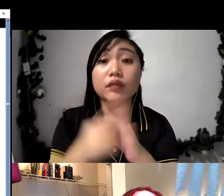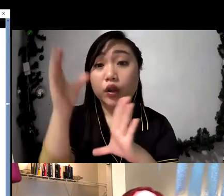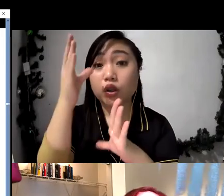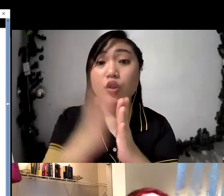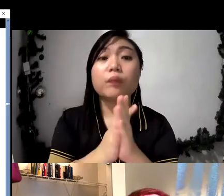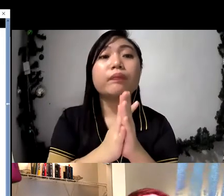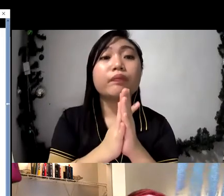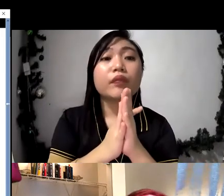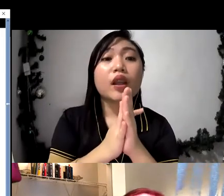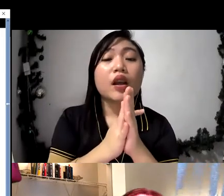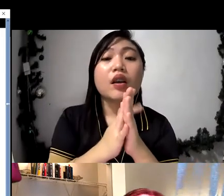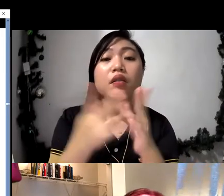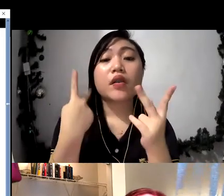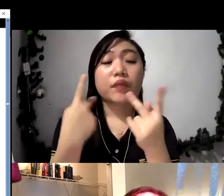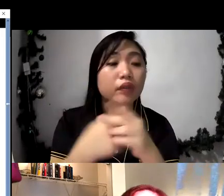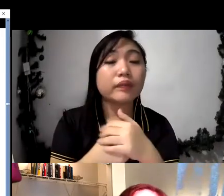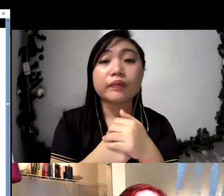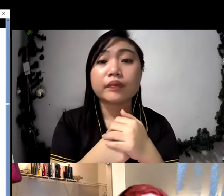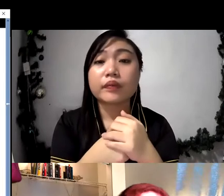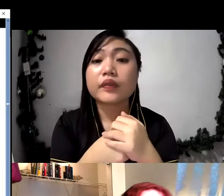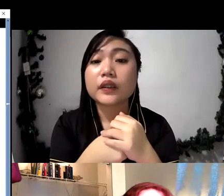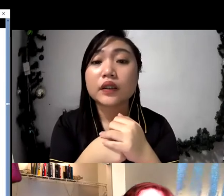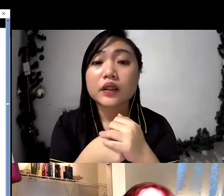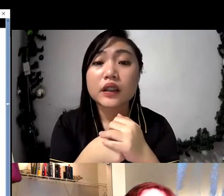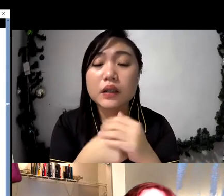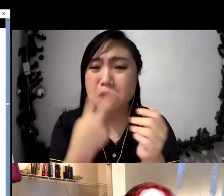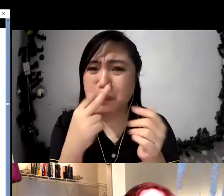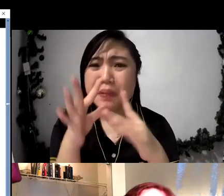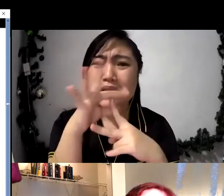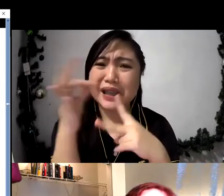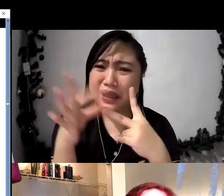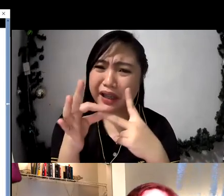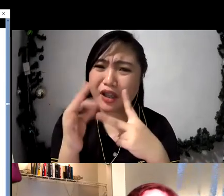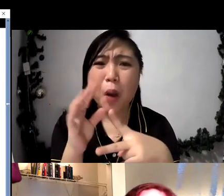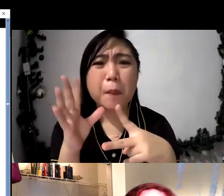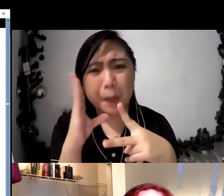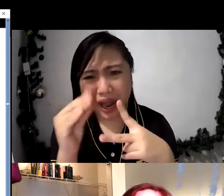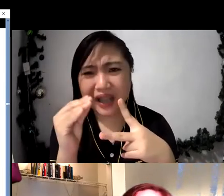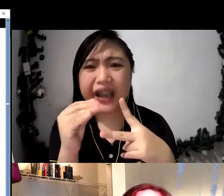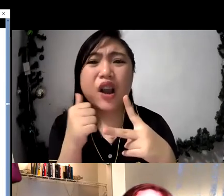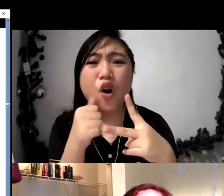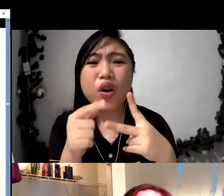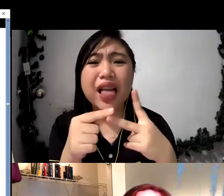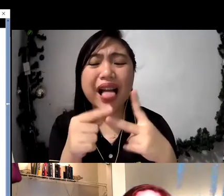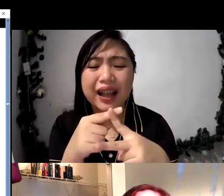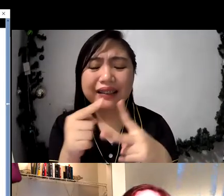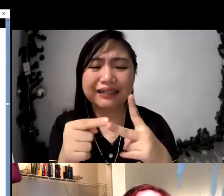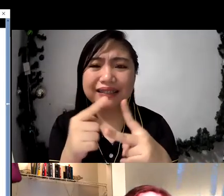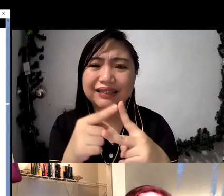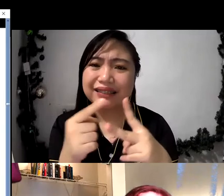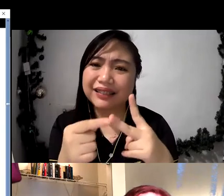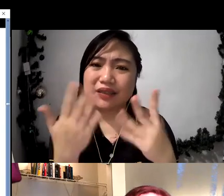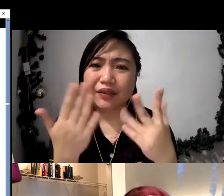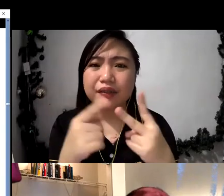birth certificate, authenticated birth certificate, pipiliin mo pa rin kung ikaw ay babae o lalaki, no. This is, you know,